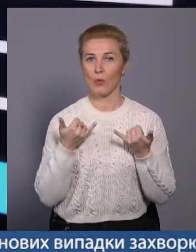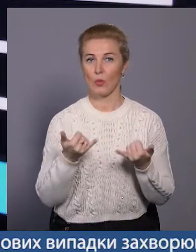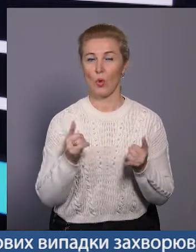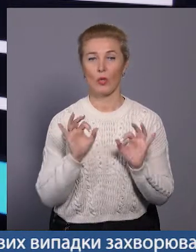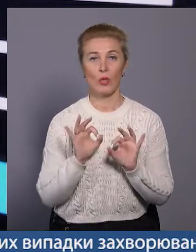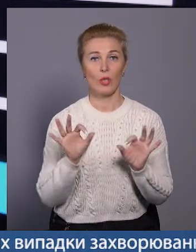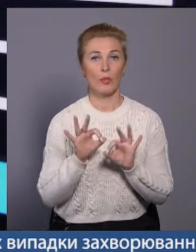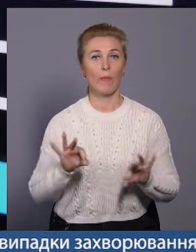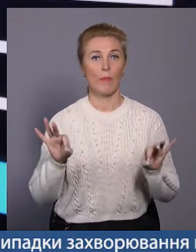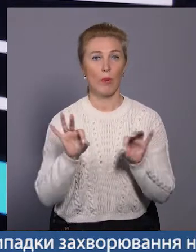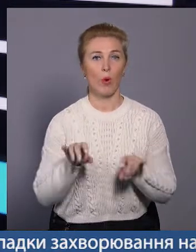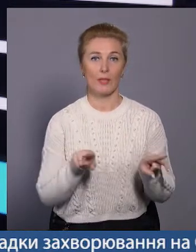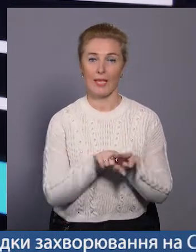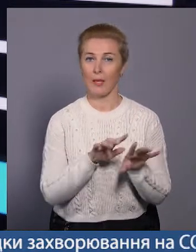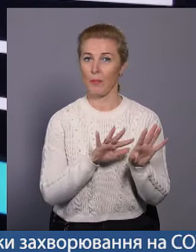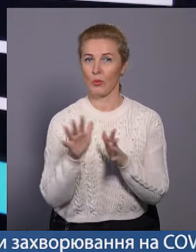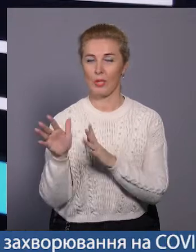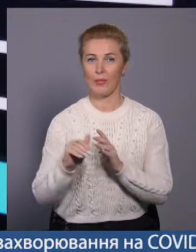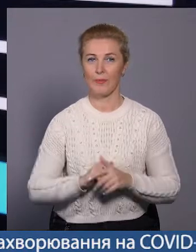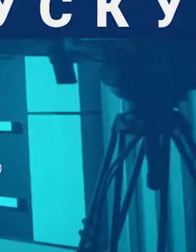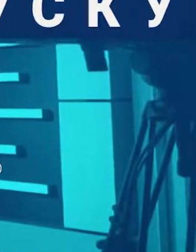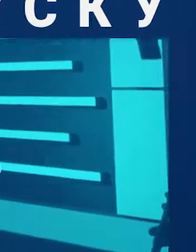Вітаємо. Сьогодні розкажемо про такі події.